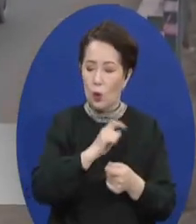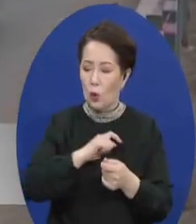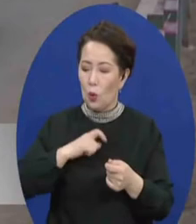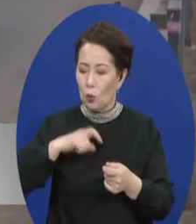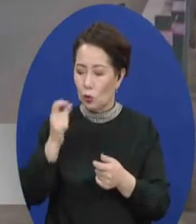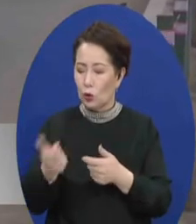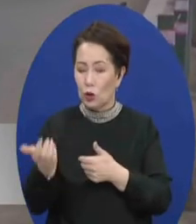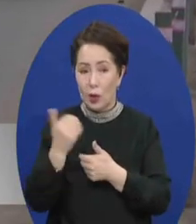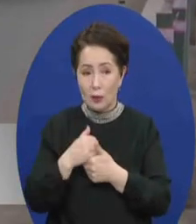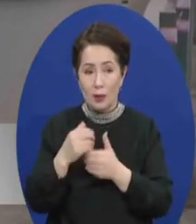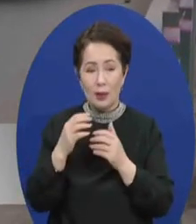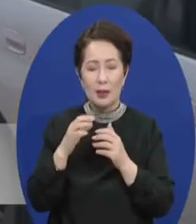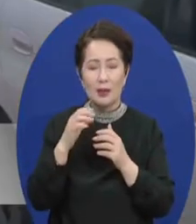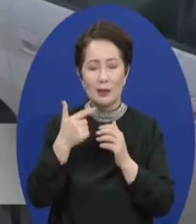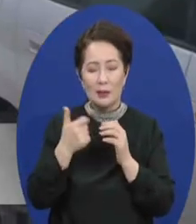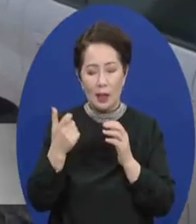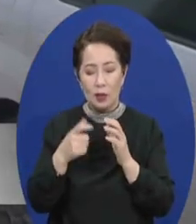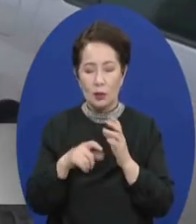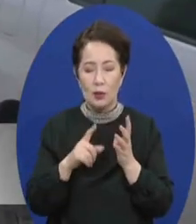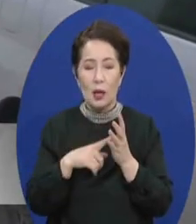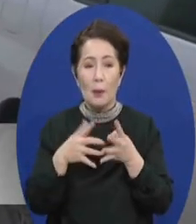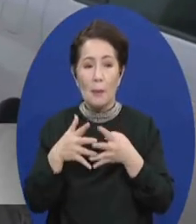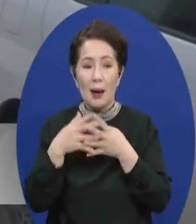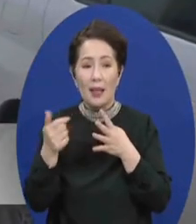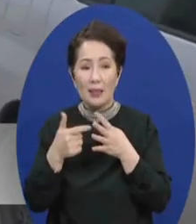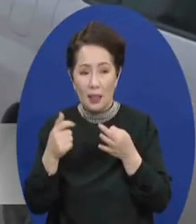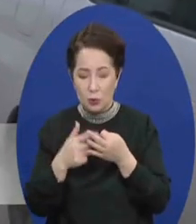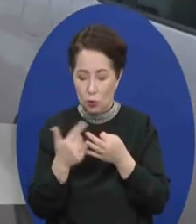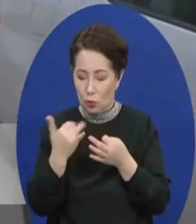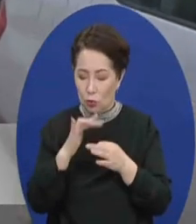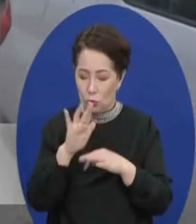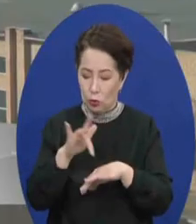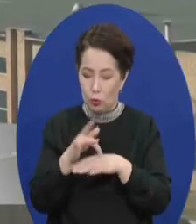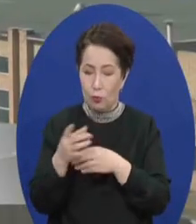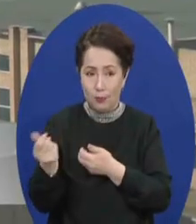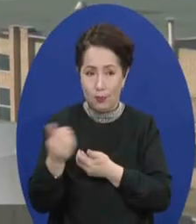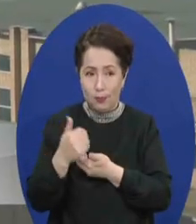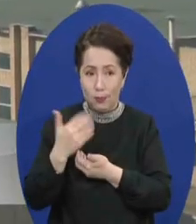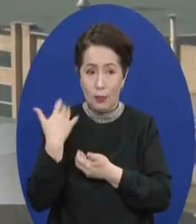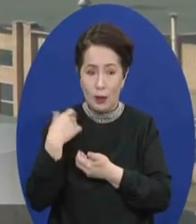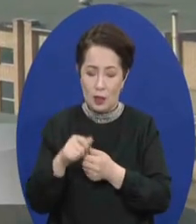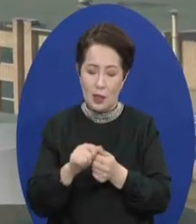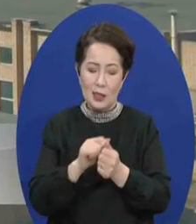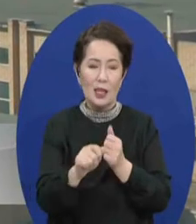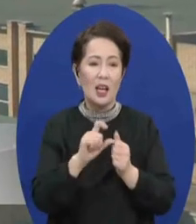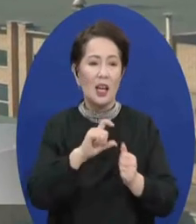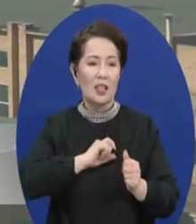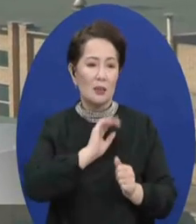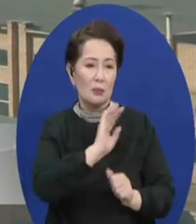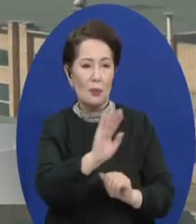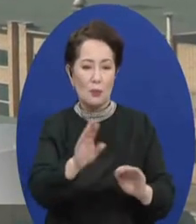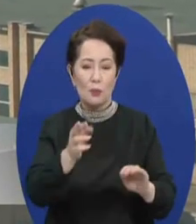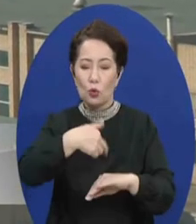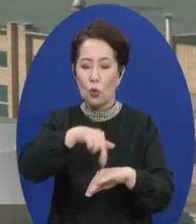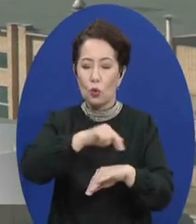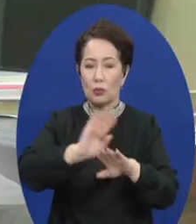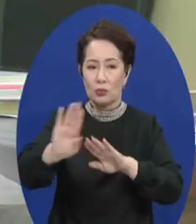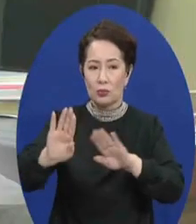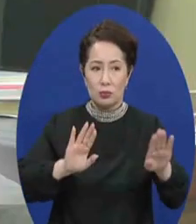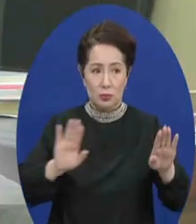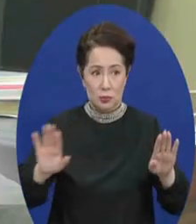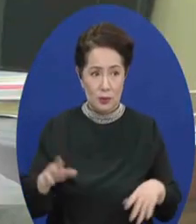хүний орлогын албан татвар, үл хөдлөх хөрөнгийн татваруудыг нийслэлд төвлөрүүлдэг байсан бол захиран зарцуулах эрх нь дүүргүүдэд шилжиж